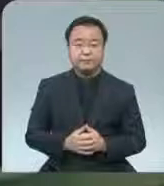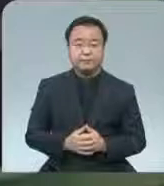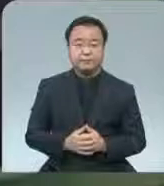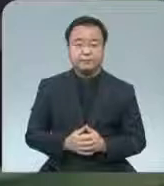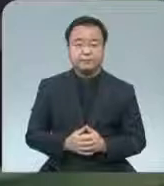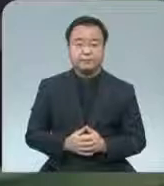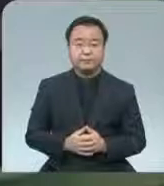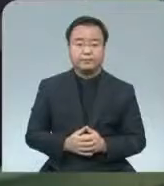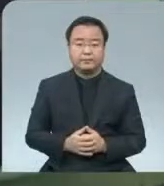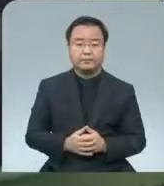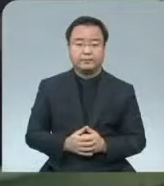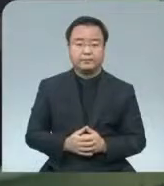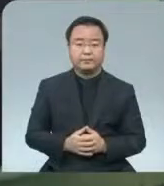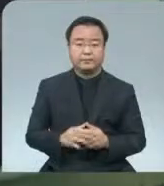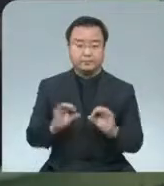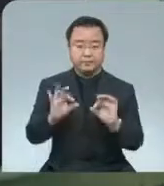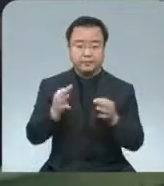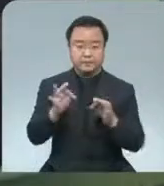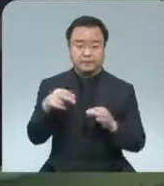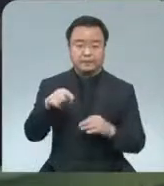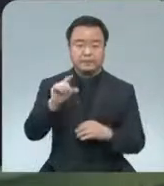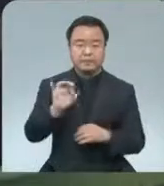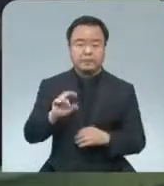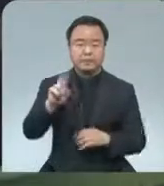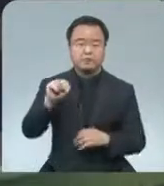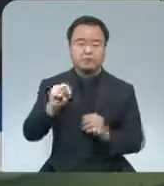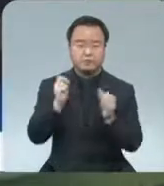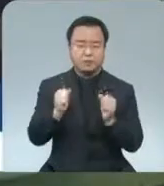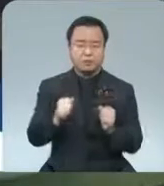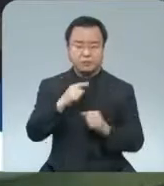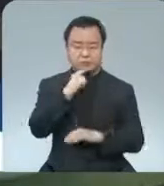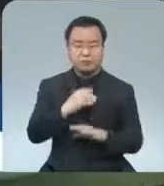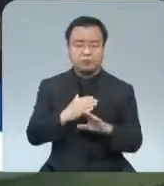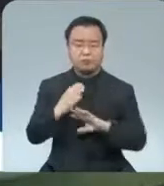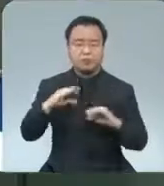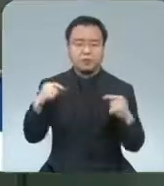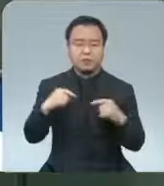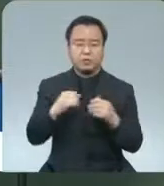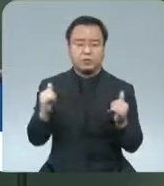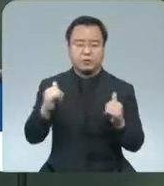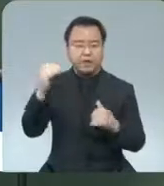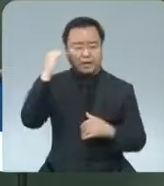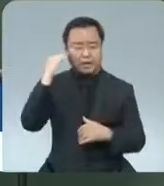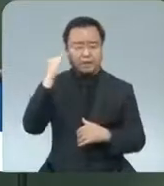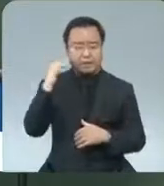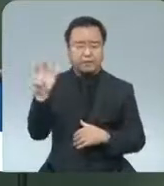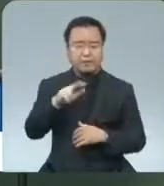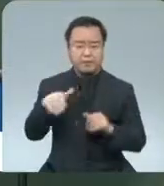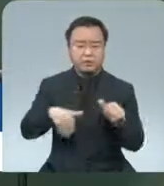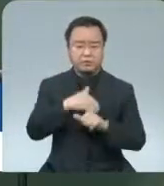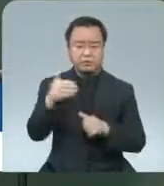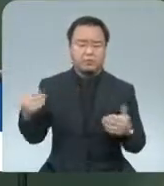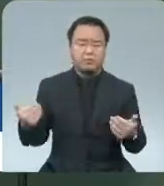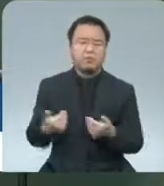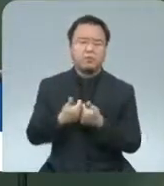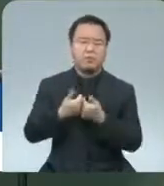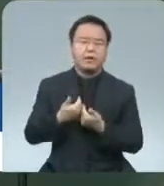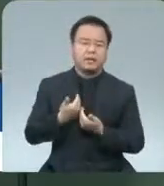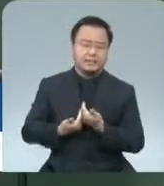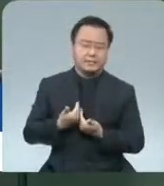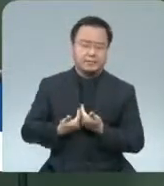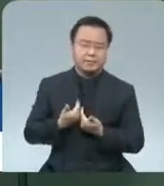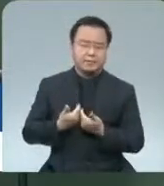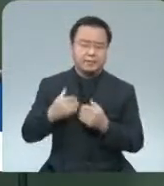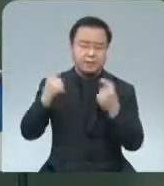Hai duta besar Korea Utara untuk perserikatan bangsa-bangsa Kim song menyatakan dalam pidato di sidang umum perserikatan bangsa-bangsa bahwa